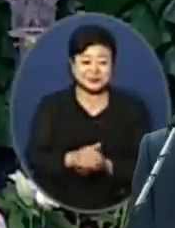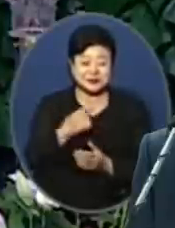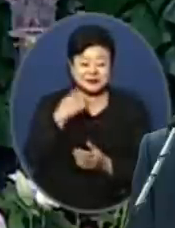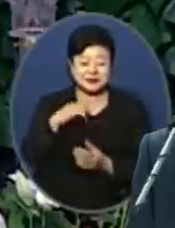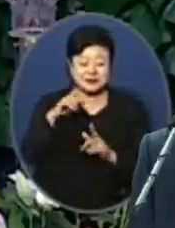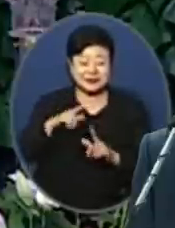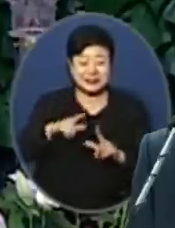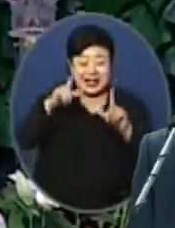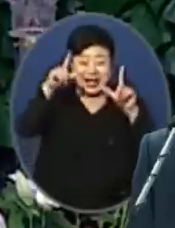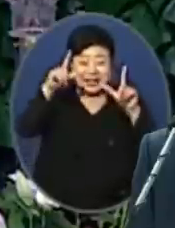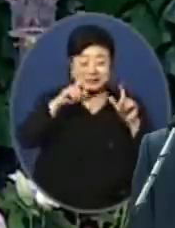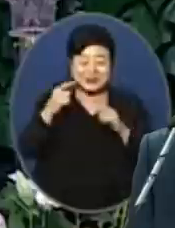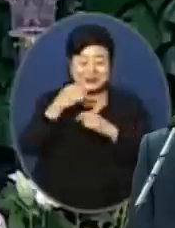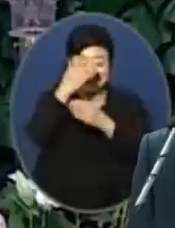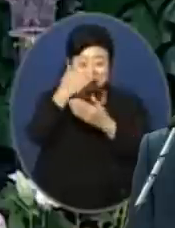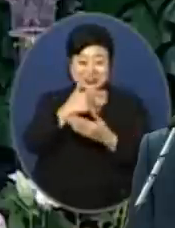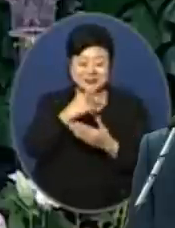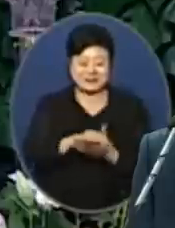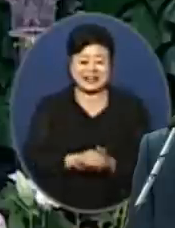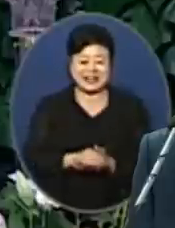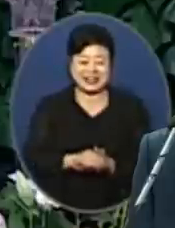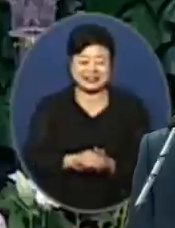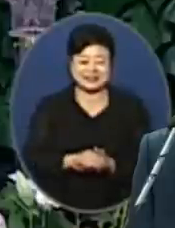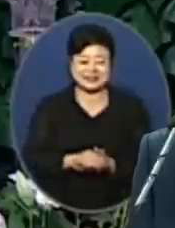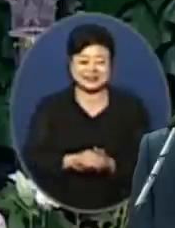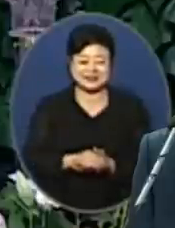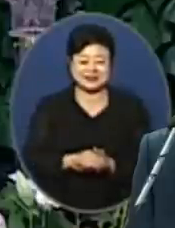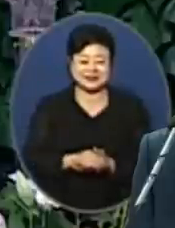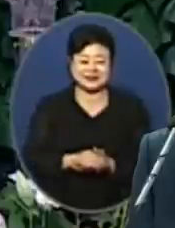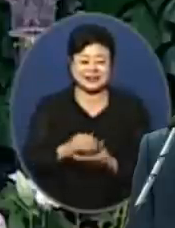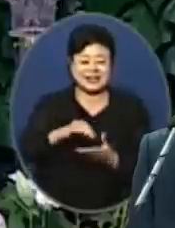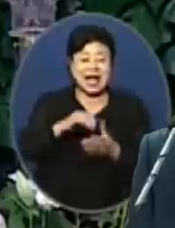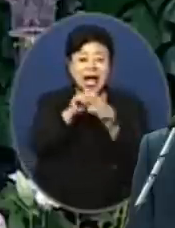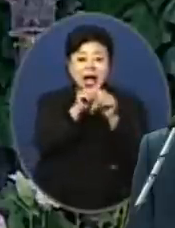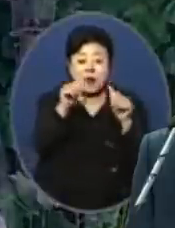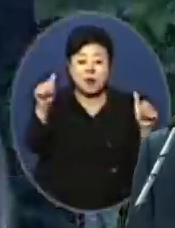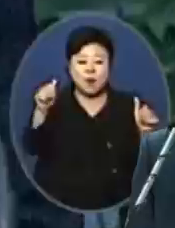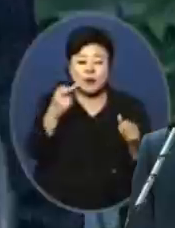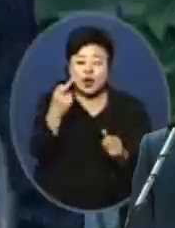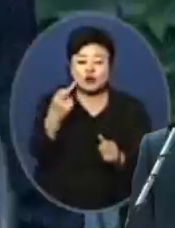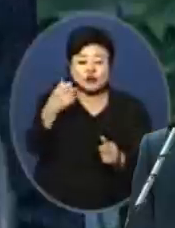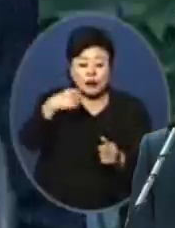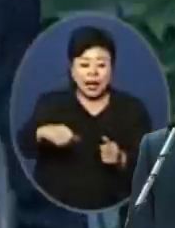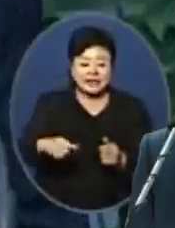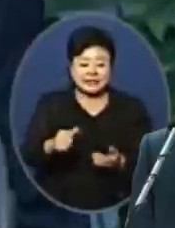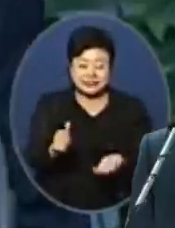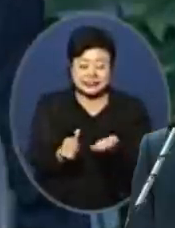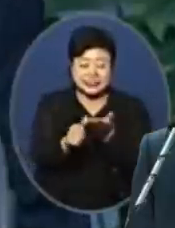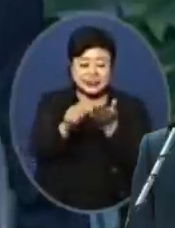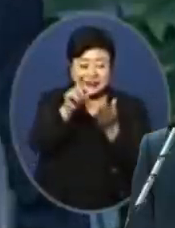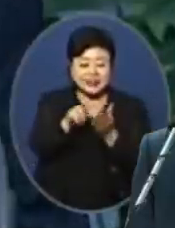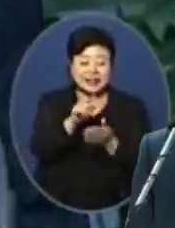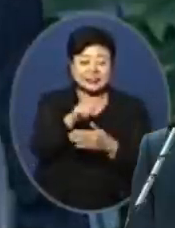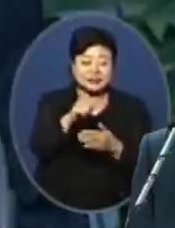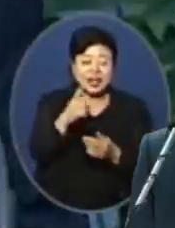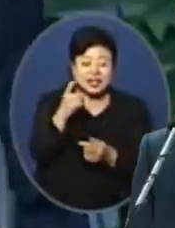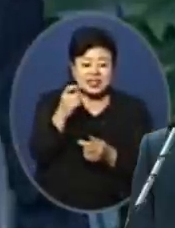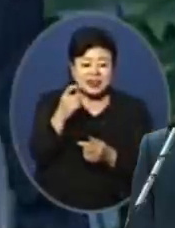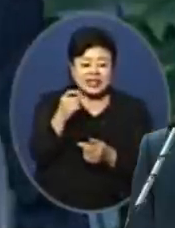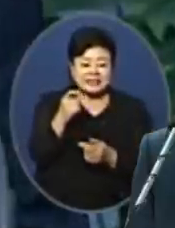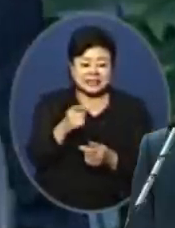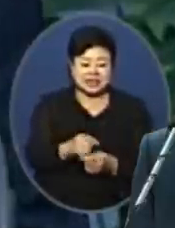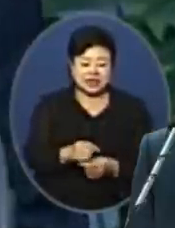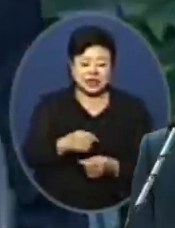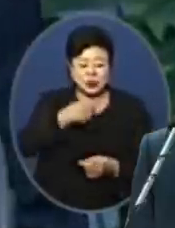유월절이라는 제목으로 말씀을 나누겠습니다. 야곱의 열두 아들을 길렀는데 그 중에 열한째인